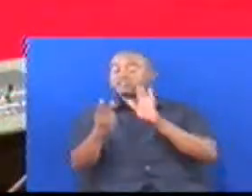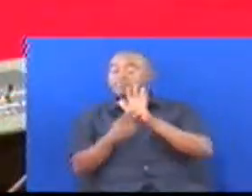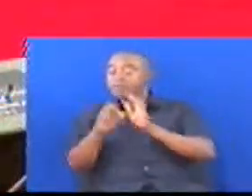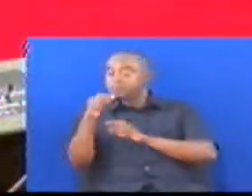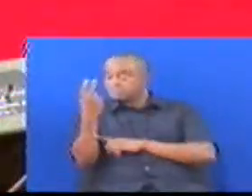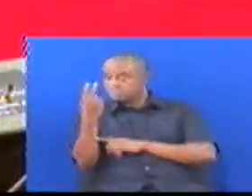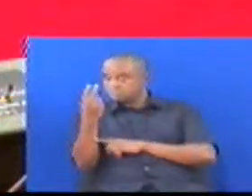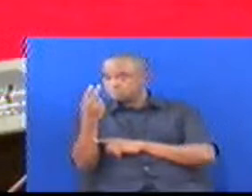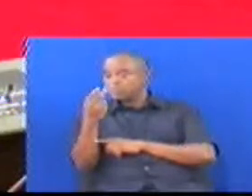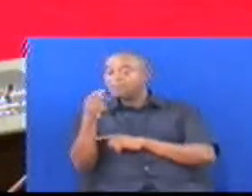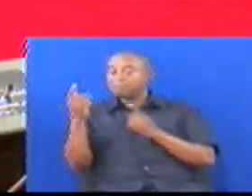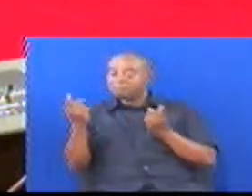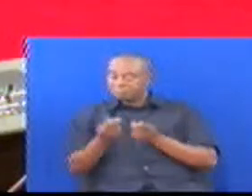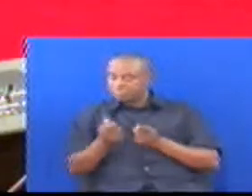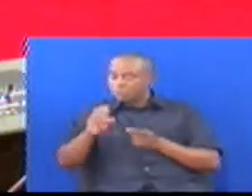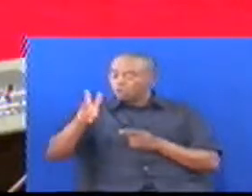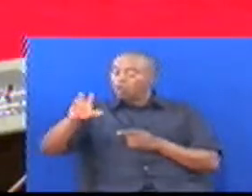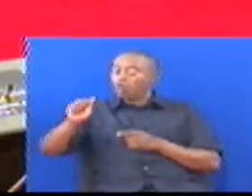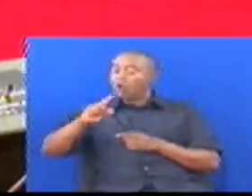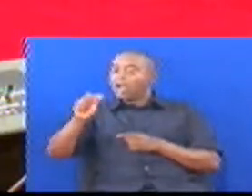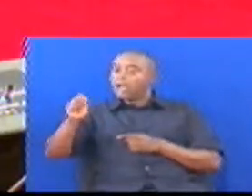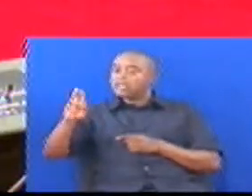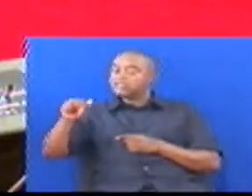327.62, wazabuni shilingi bilioni